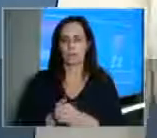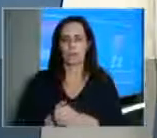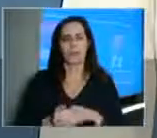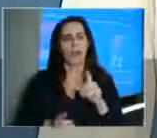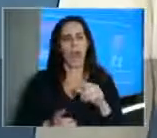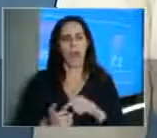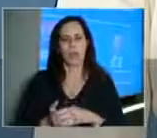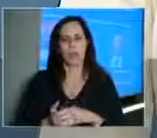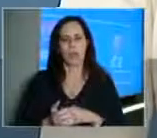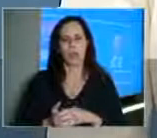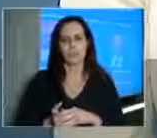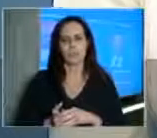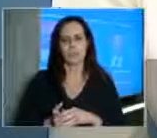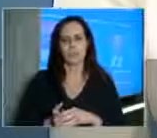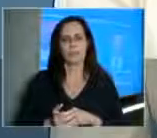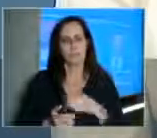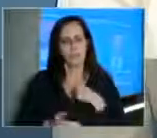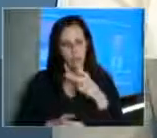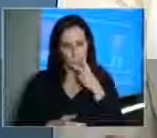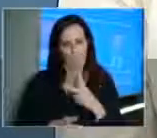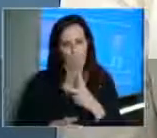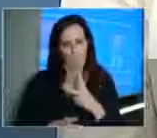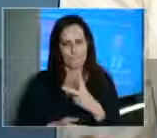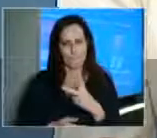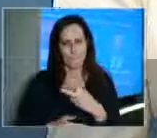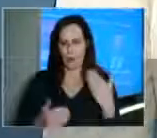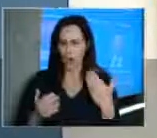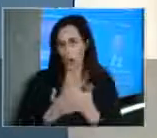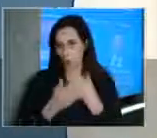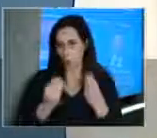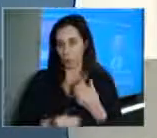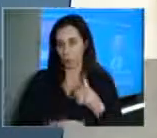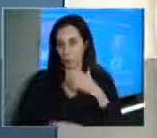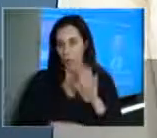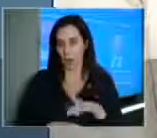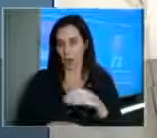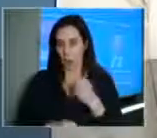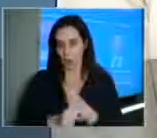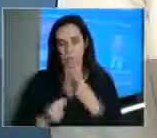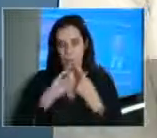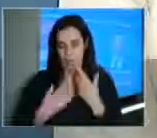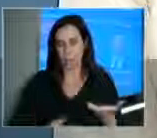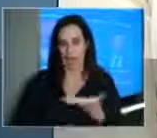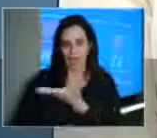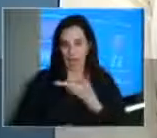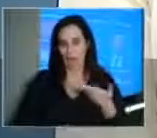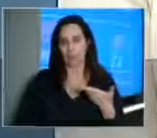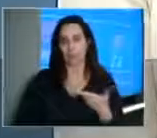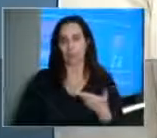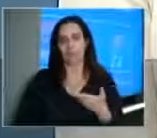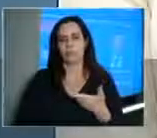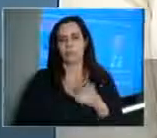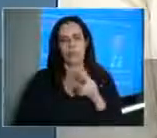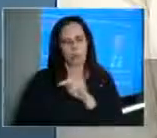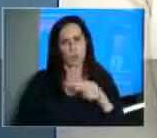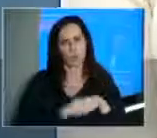אז ככה, אנחנו רואים, החדשות הטובות שאנחנו גם מקיימים את הדיון הזה פה באולפן,